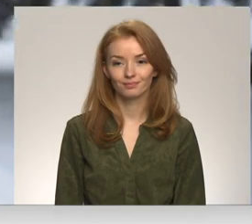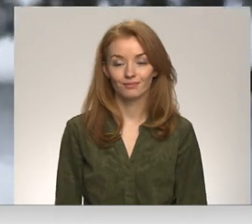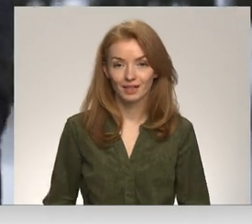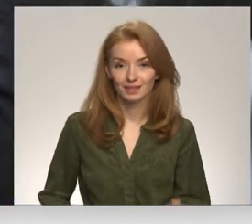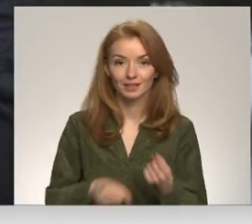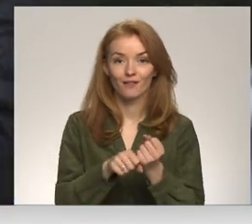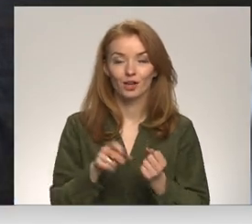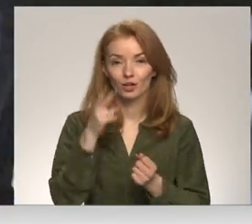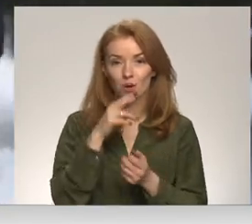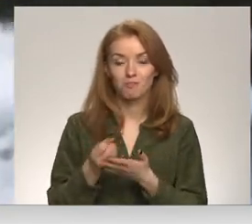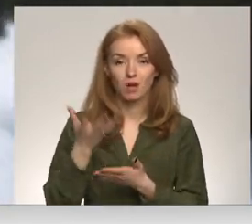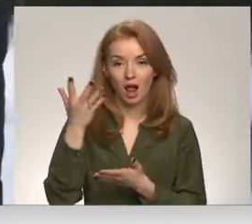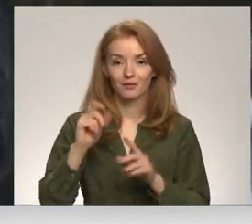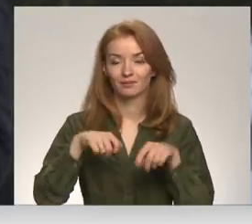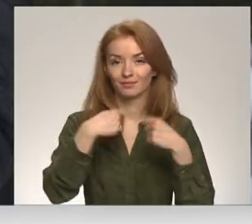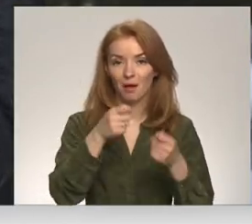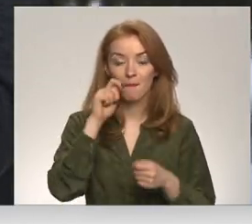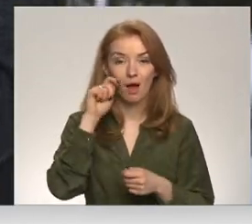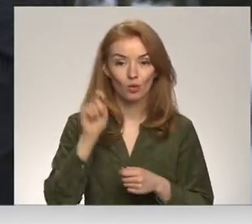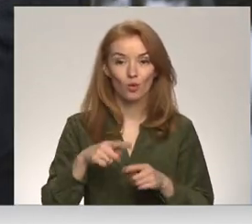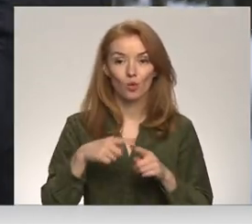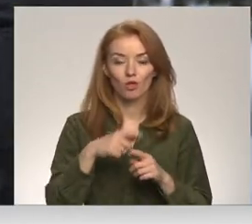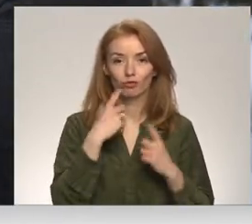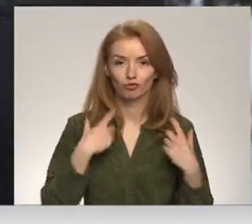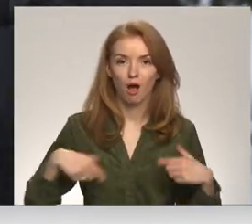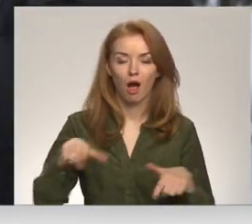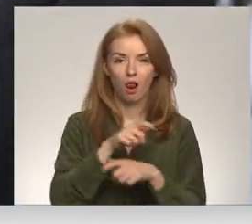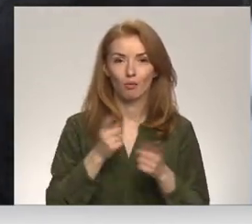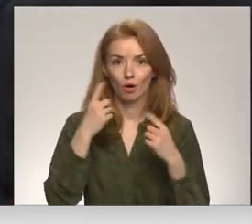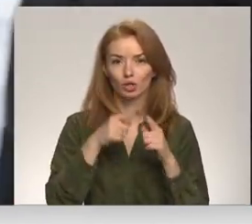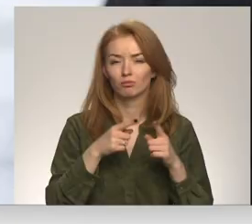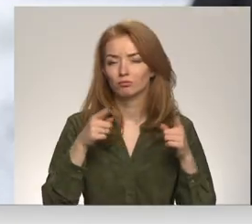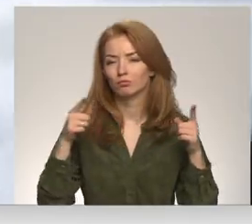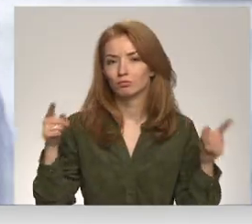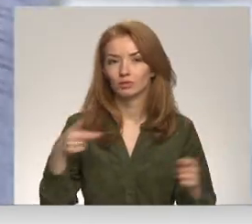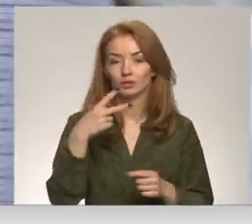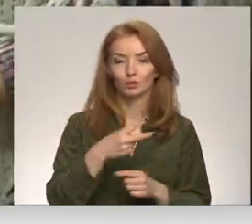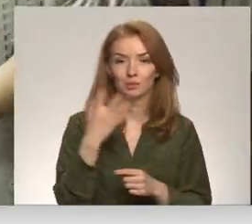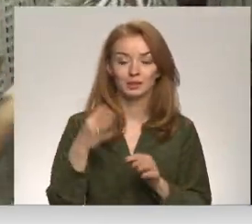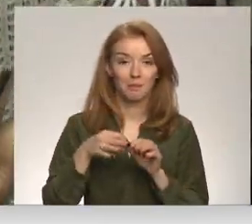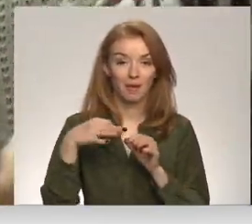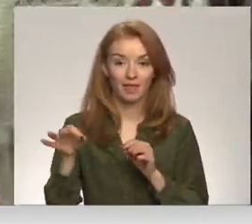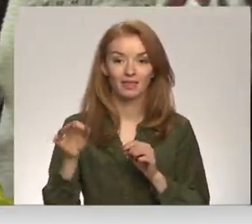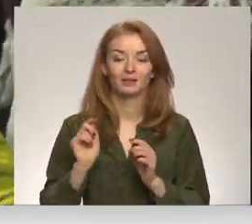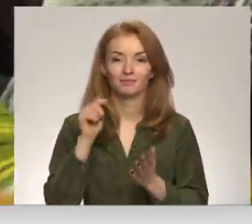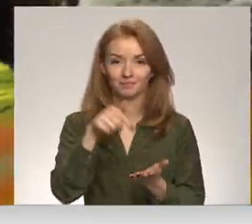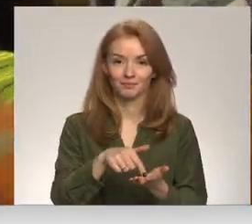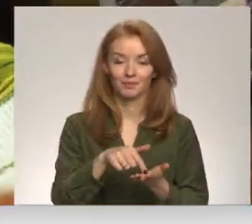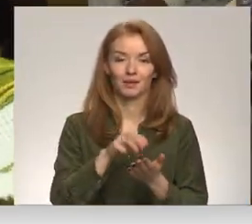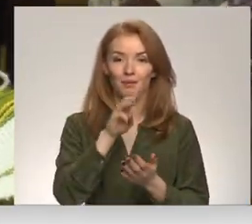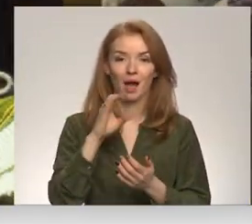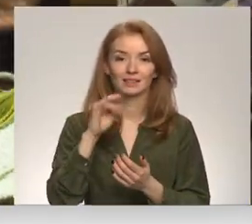Stafeti no balviem pārņēmis Madonas novads, un šalle, kuras garums šobrīd sasniedzis jau 25 metrus, ieradusies pie